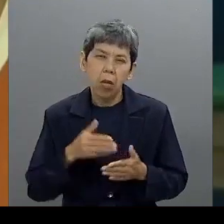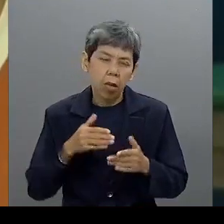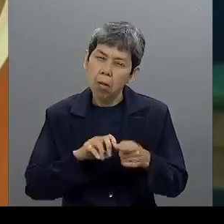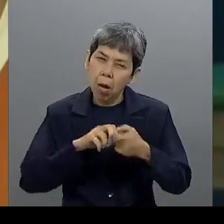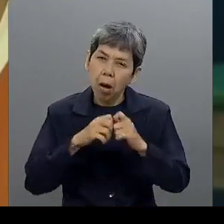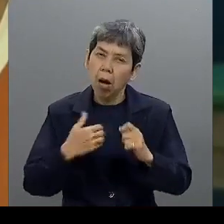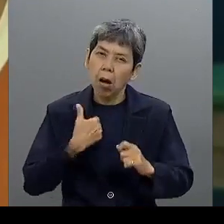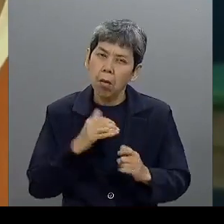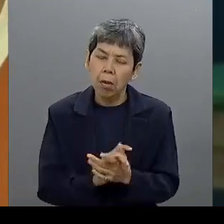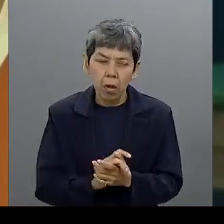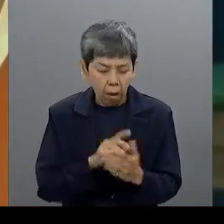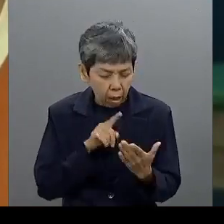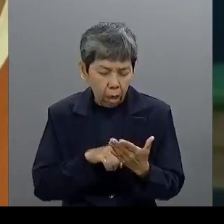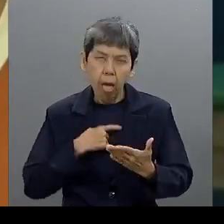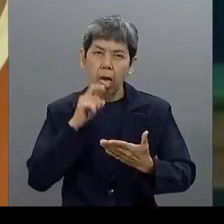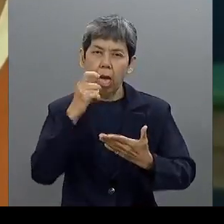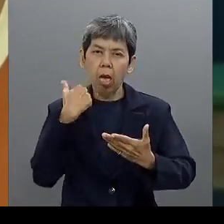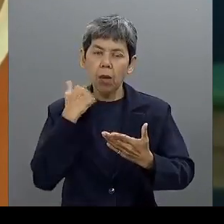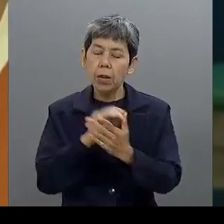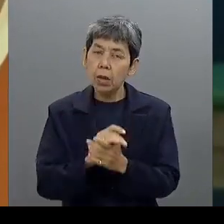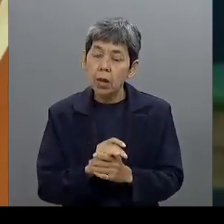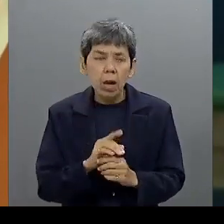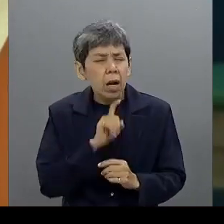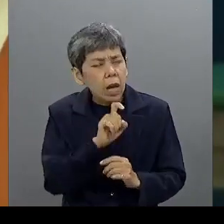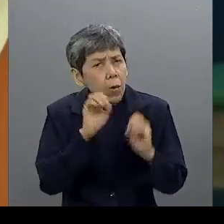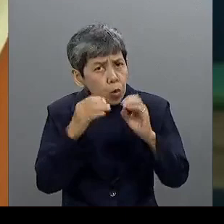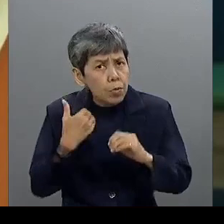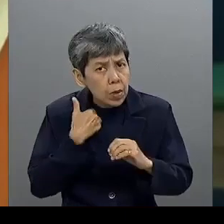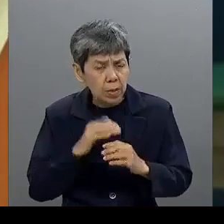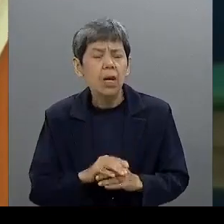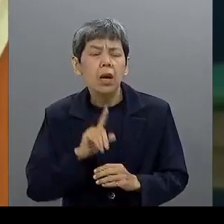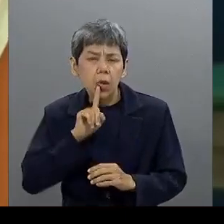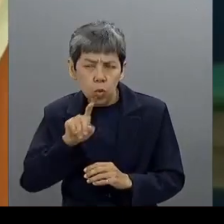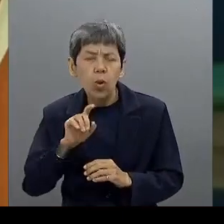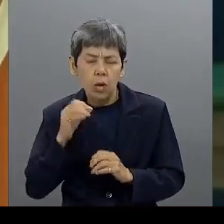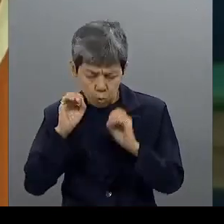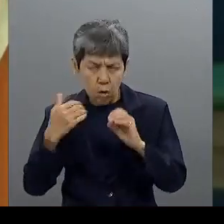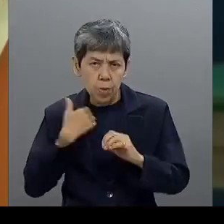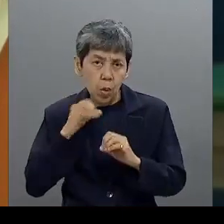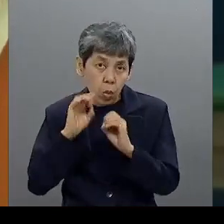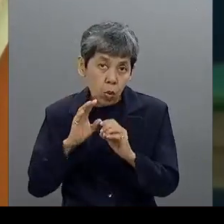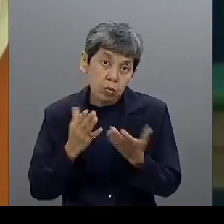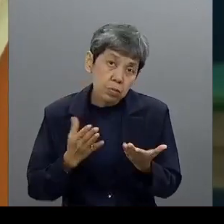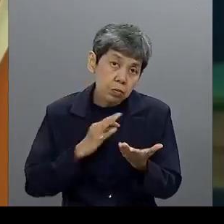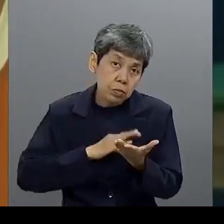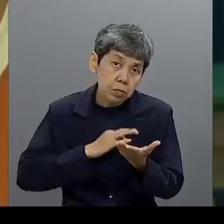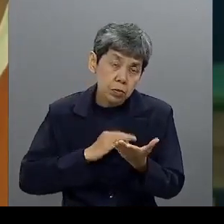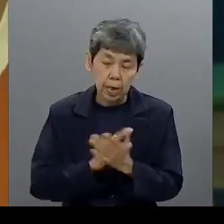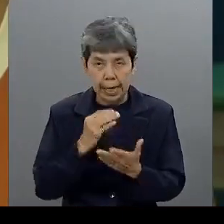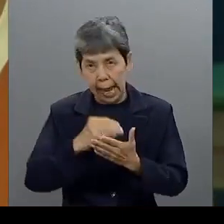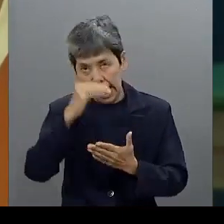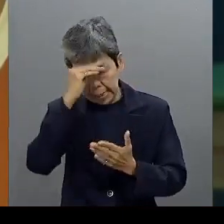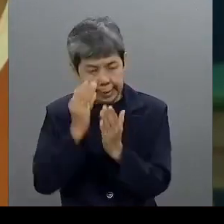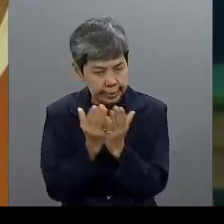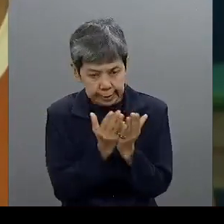นี่เราต้องปรึกษาครูไหมครับ ก็ปรึกษาค่ะ มีครูอยู่ด้วยนี่เป็นยังไงบ้างตอนที่เราเรียนหนังสือครับ